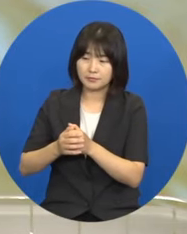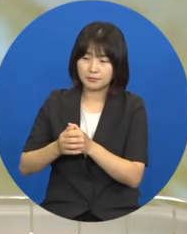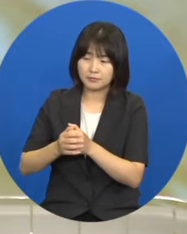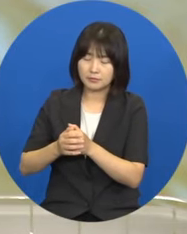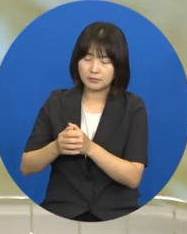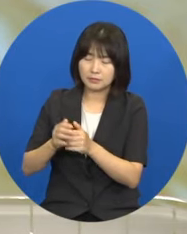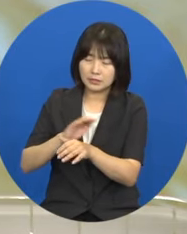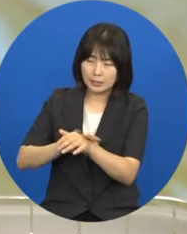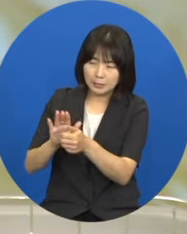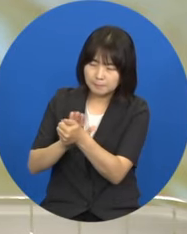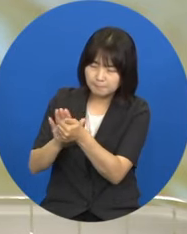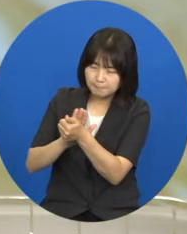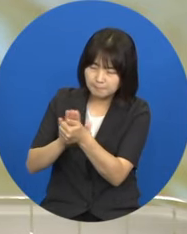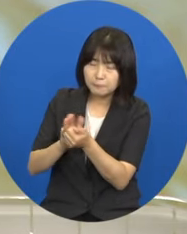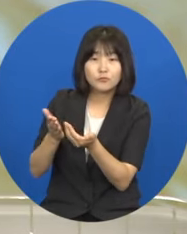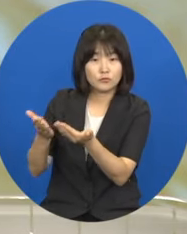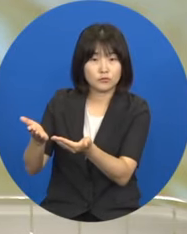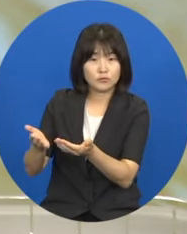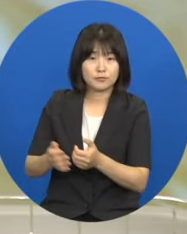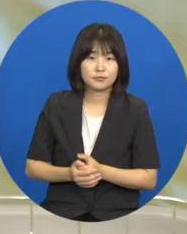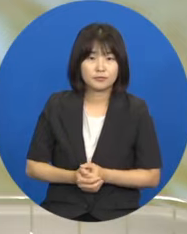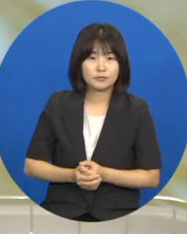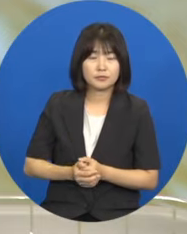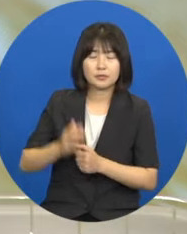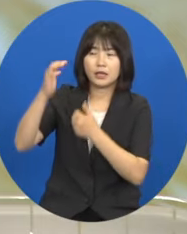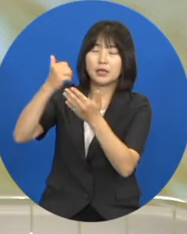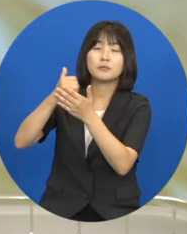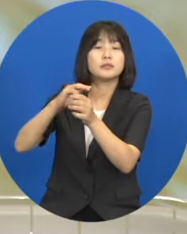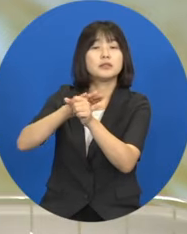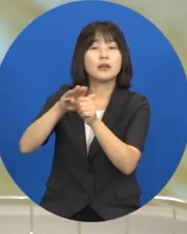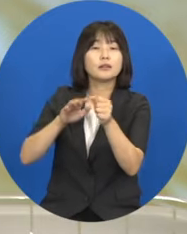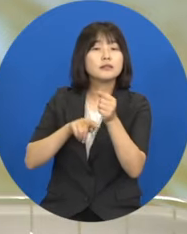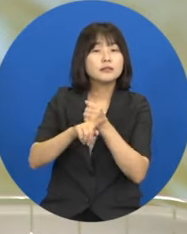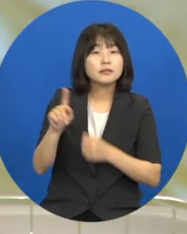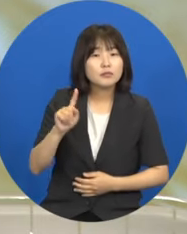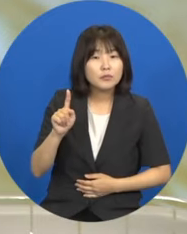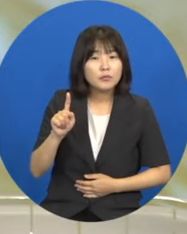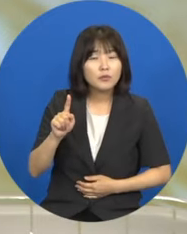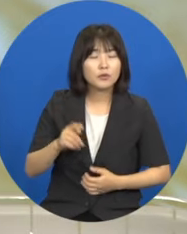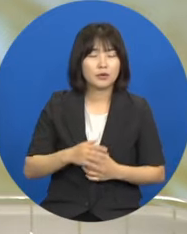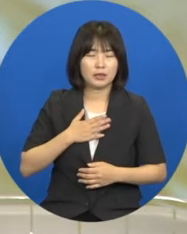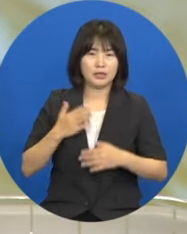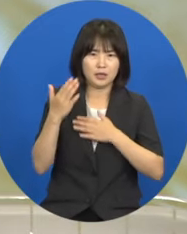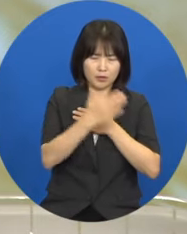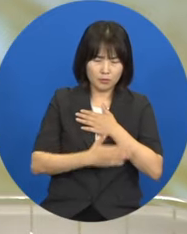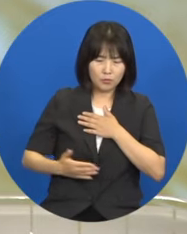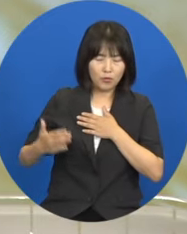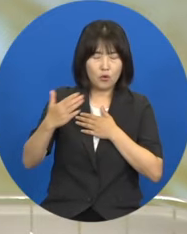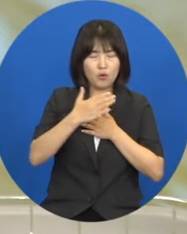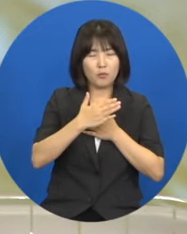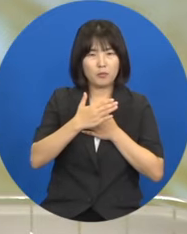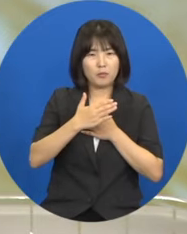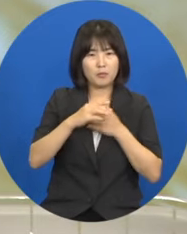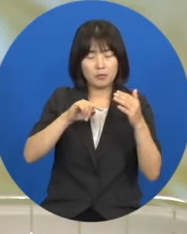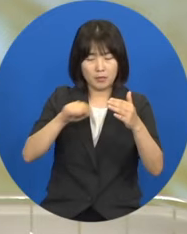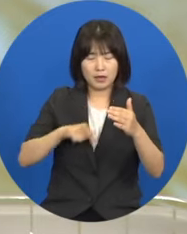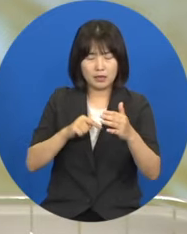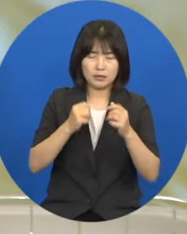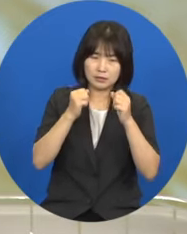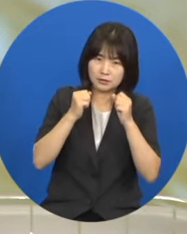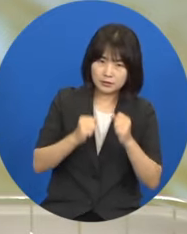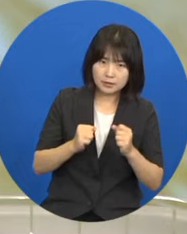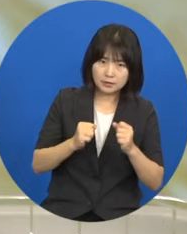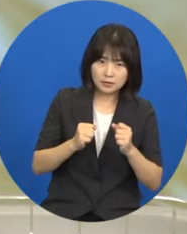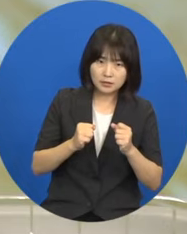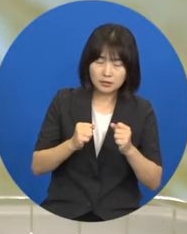되어 있습니다. 하나님을 사랑한다는 의미는 내 몸에 내주하시며 내 몸과 붙은